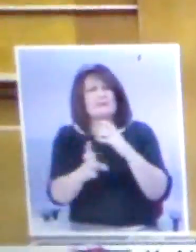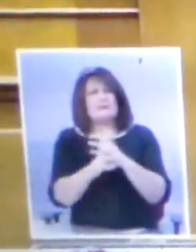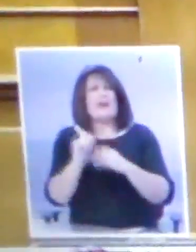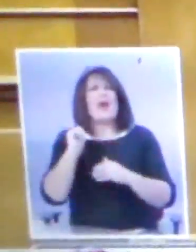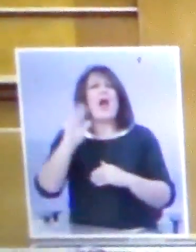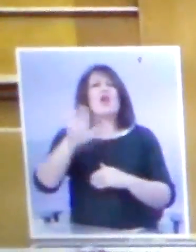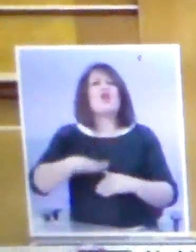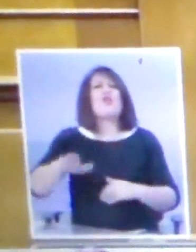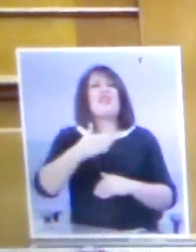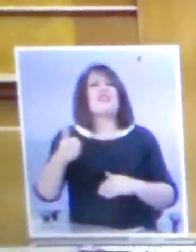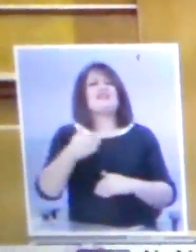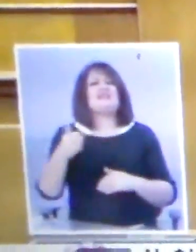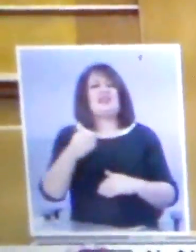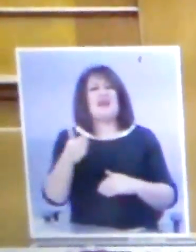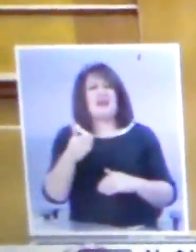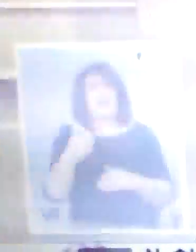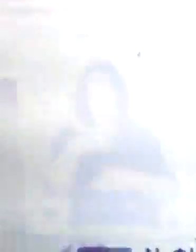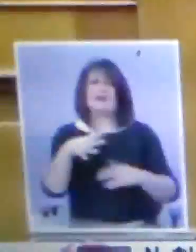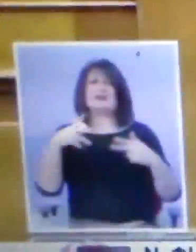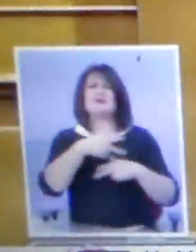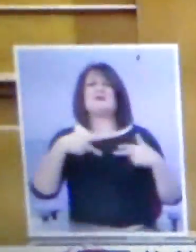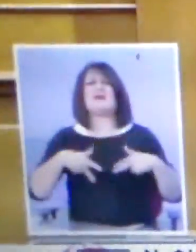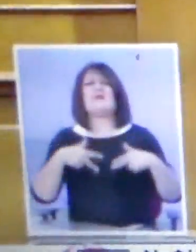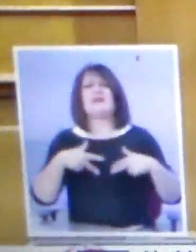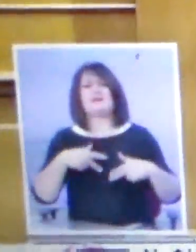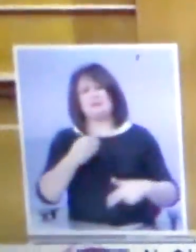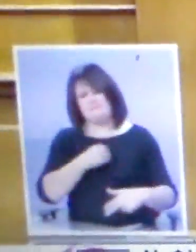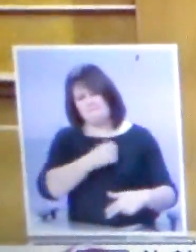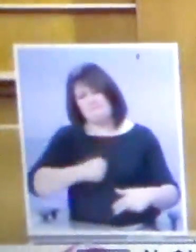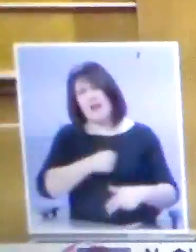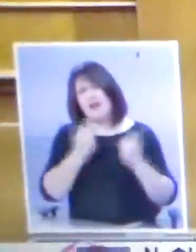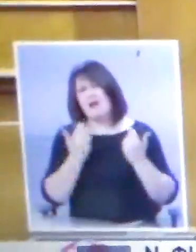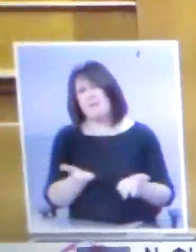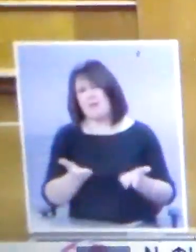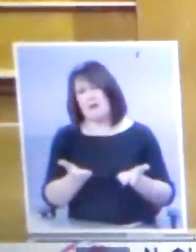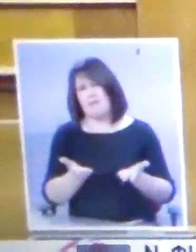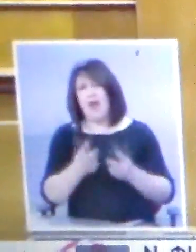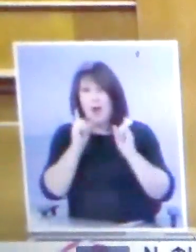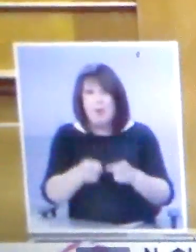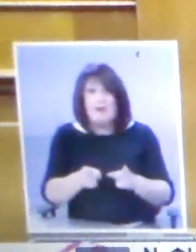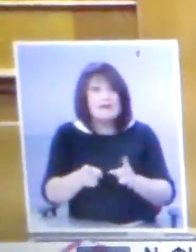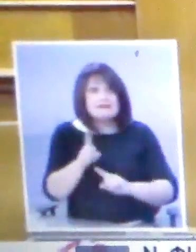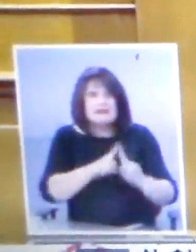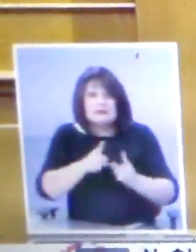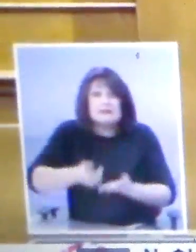ακροδεξιάς πάνω στον χώρο του αγνού στρατιώτη. Είναι λυπηρό αυτό το πράγμα. Αποφασίστε.